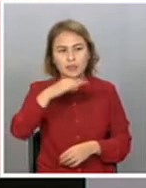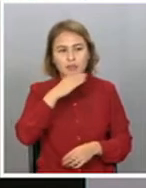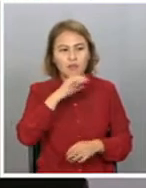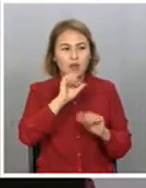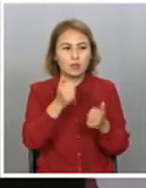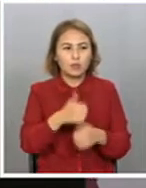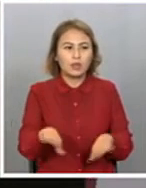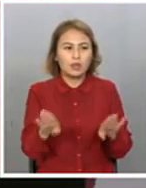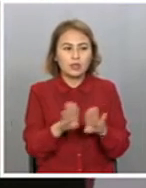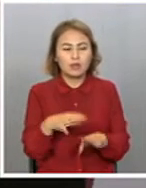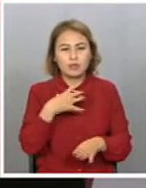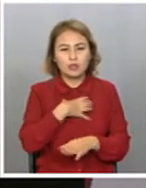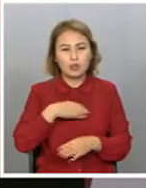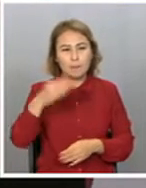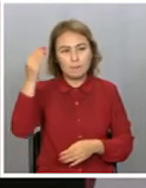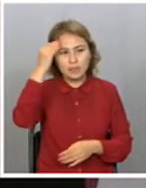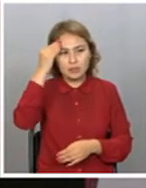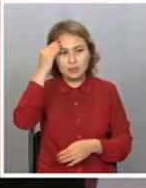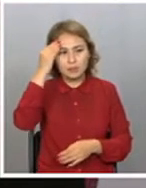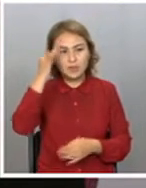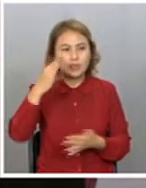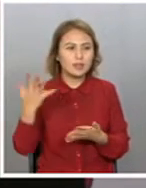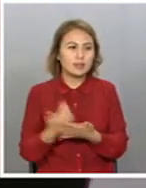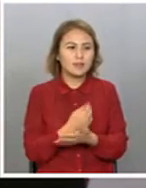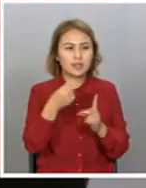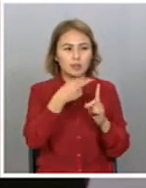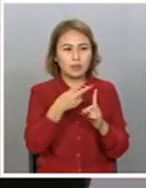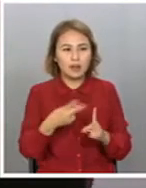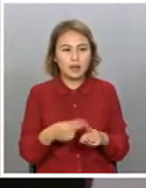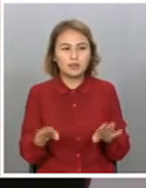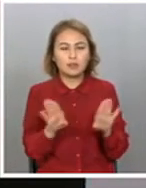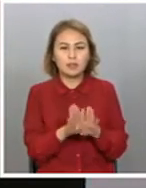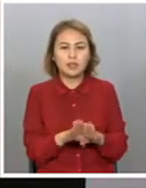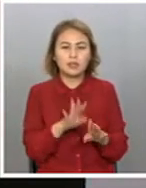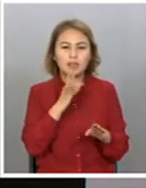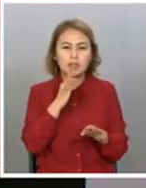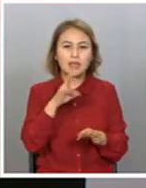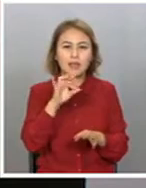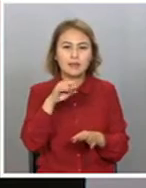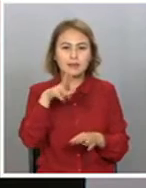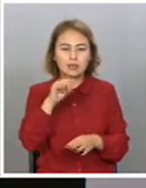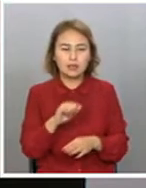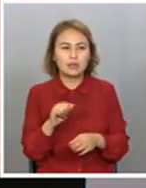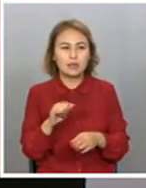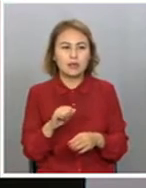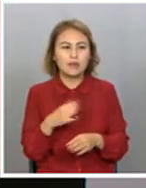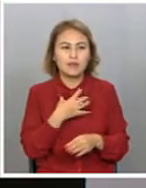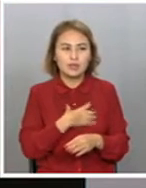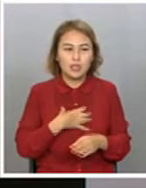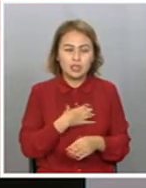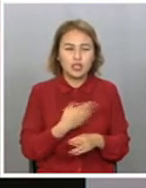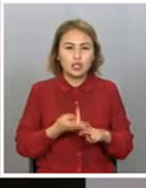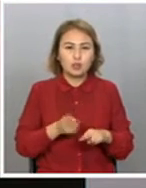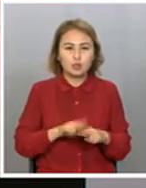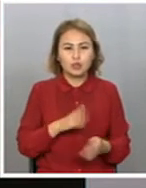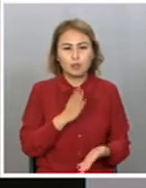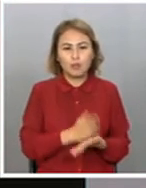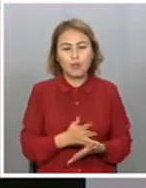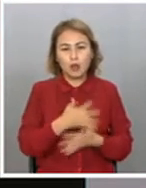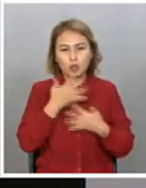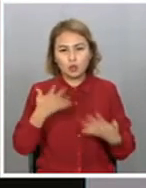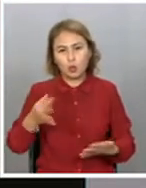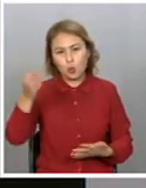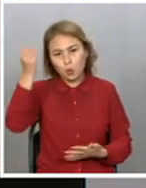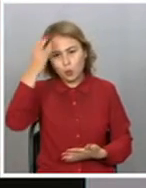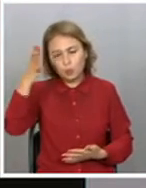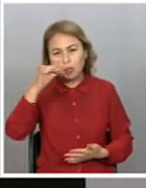Сформулируйте основную мысль. Найдите в тексте прилагательное с лексическим значением, имеющий большой ум,